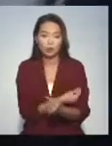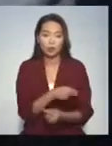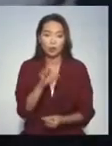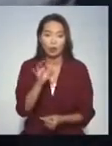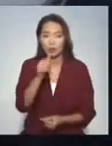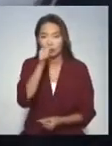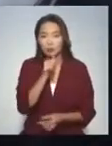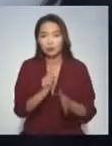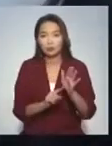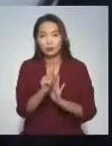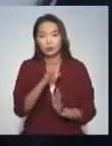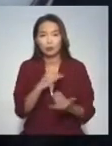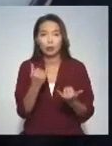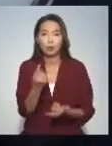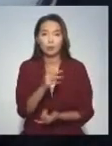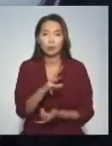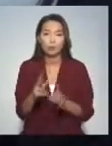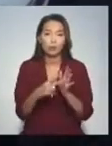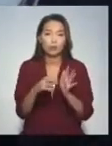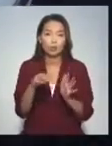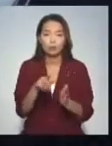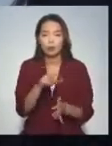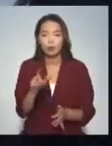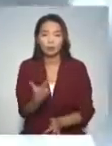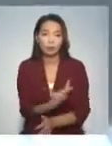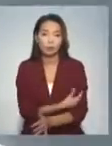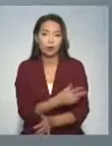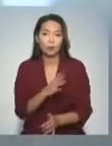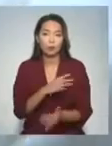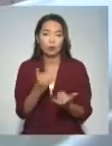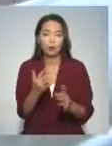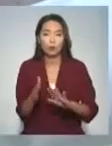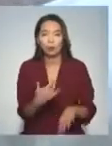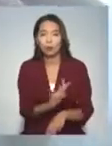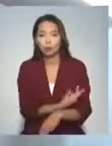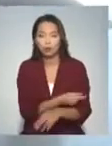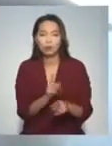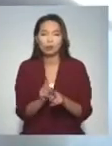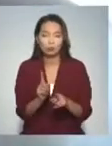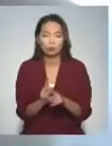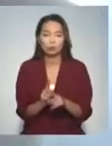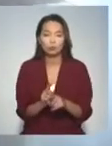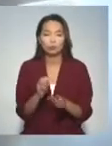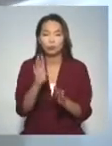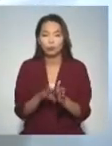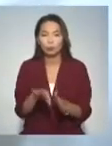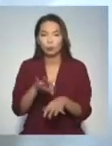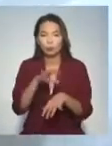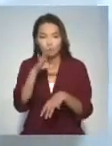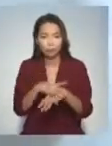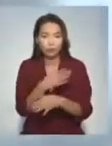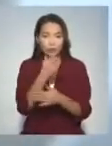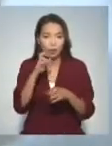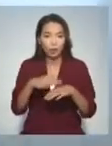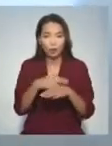басталды. Бүгінде 1 миллион 800 мың адам вакцина салғызған. Әзірге екпеден кейін асқыну жағдайы тіркелмеген. Елімізде тұмаудан басқан вирустар